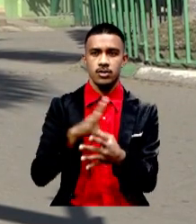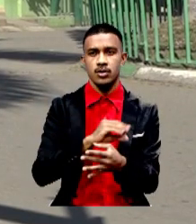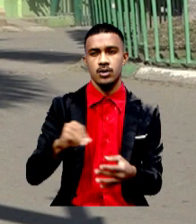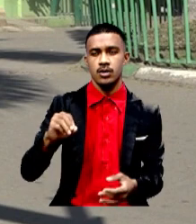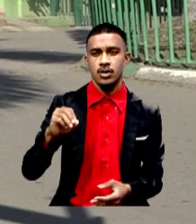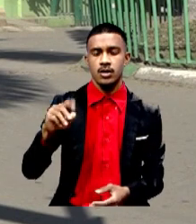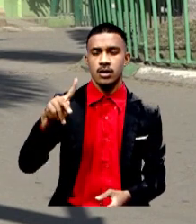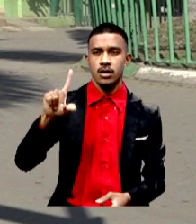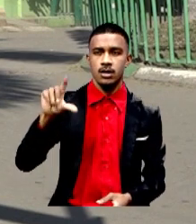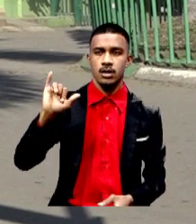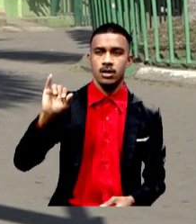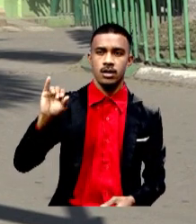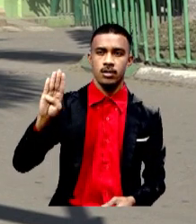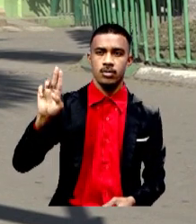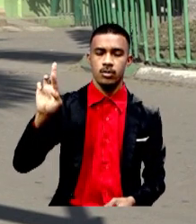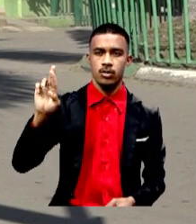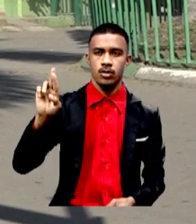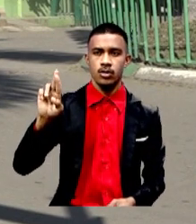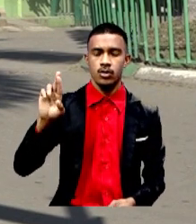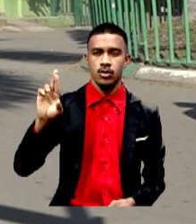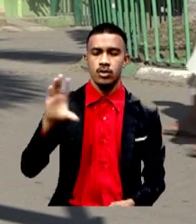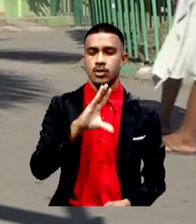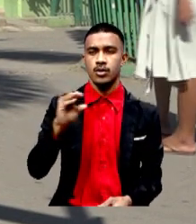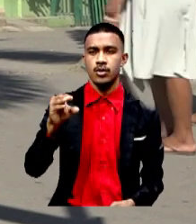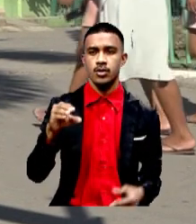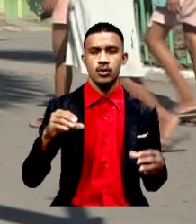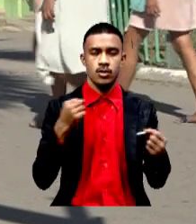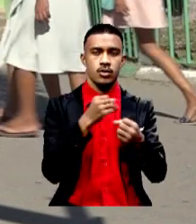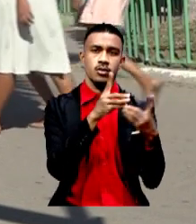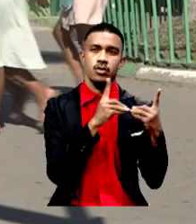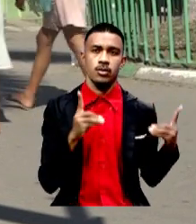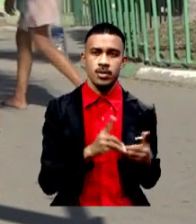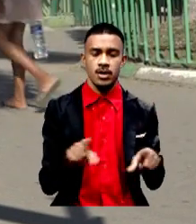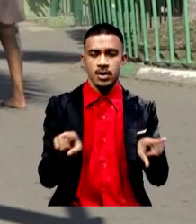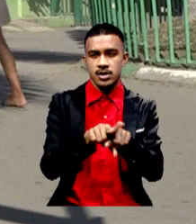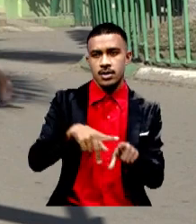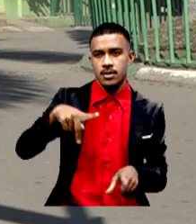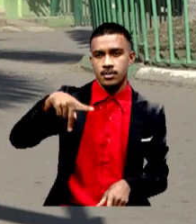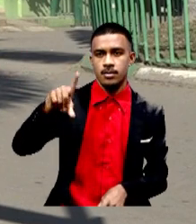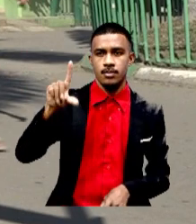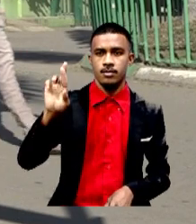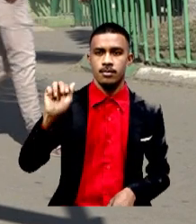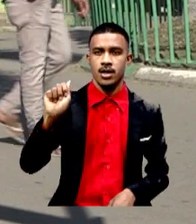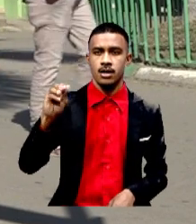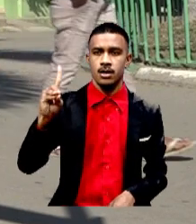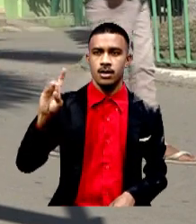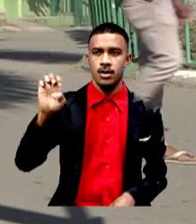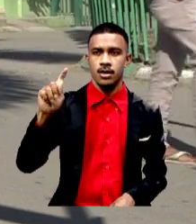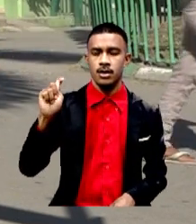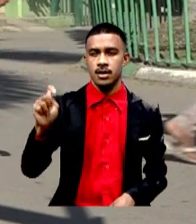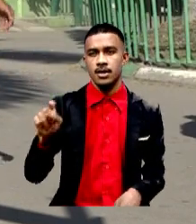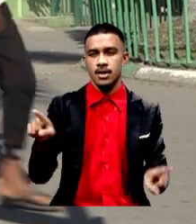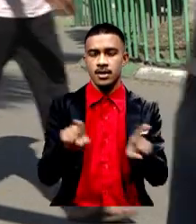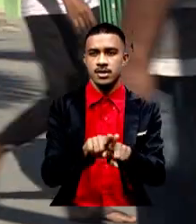akompanya ita ne pasien tia maluk sira nebe maka abandonado. Pradet saya hanya san parseru ida winsa atu